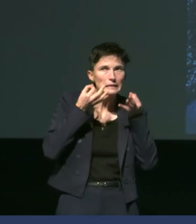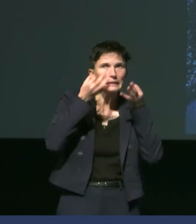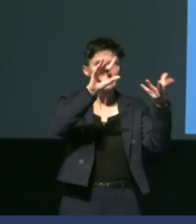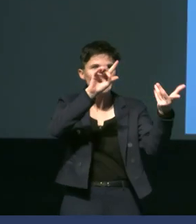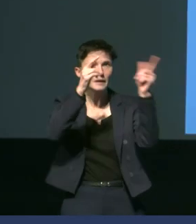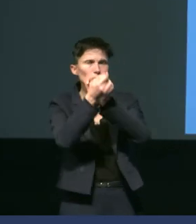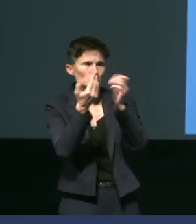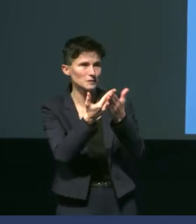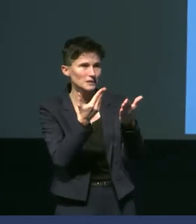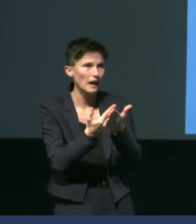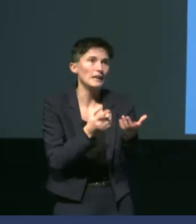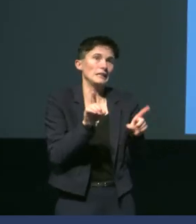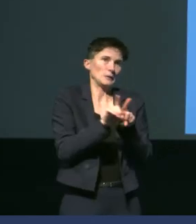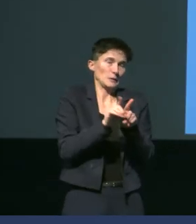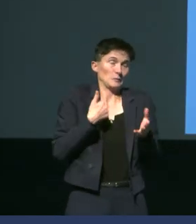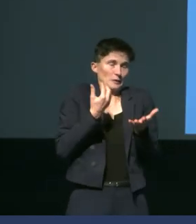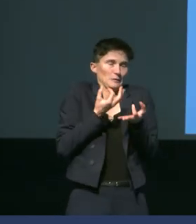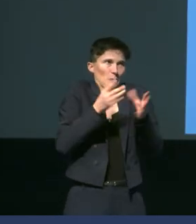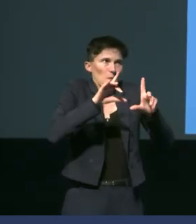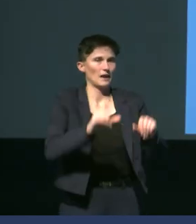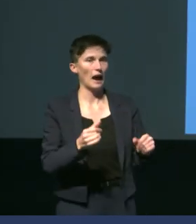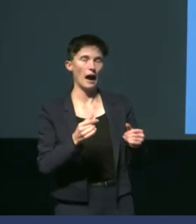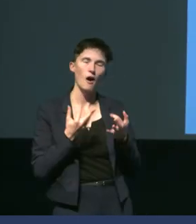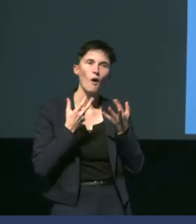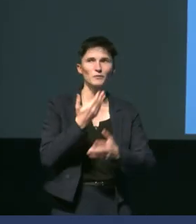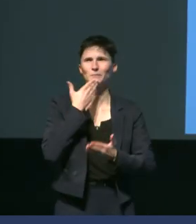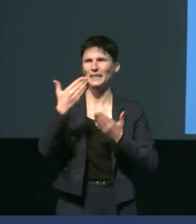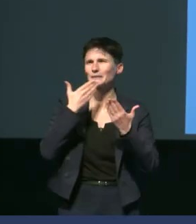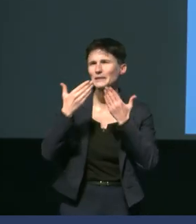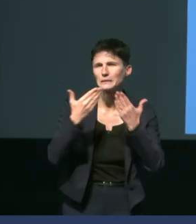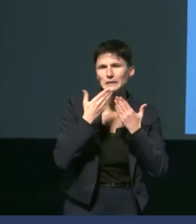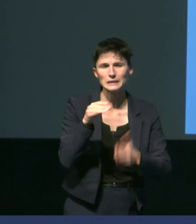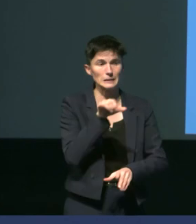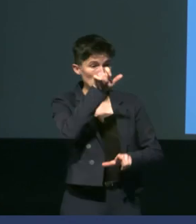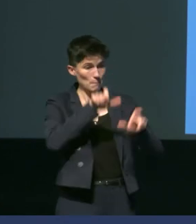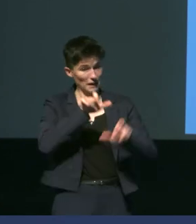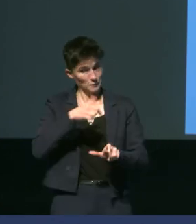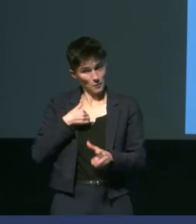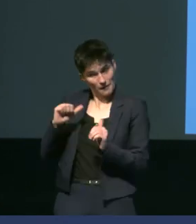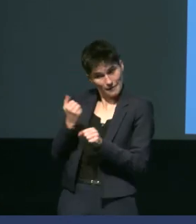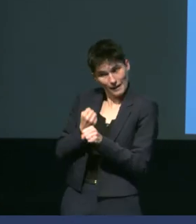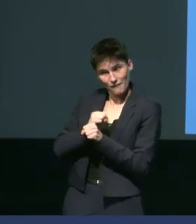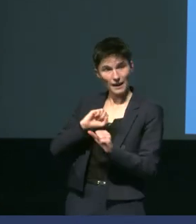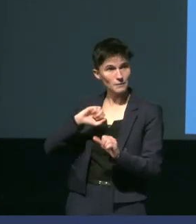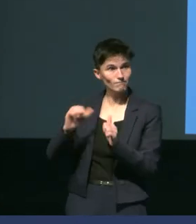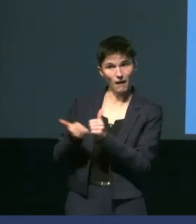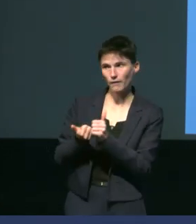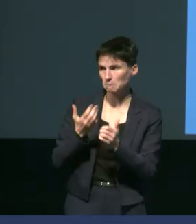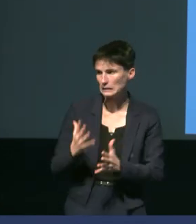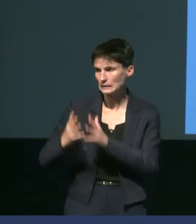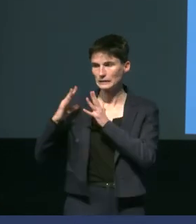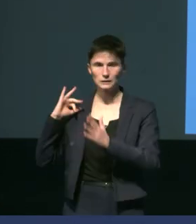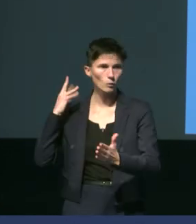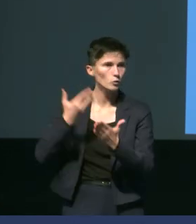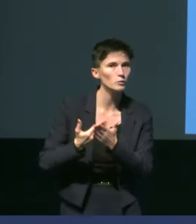tenais à adresser des remerciements des remercie des remerciements aux personnes avec qui je travaille depuis 10 ans alors au départ